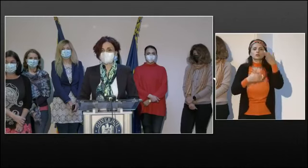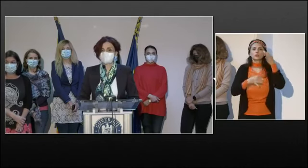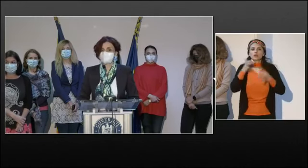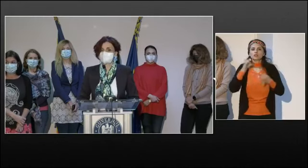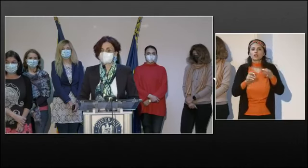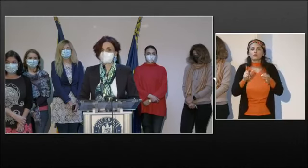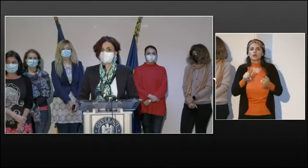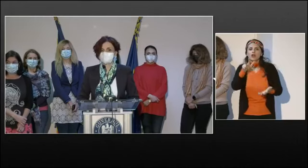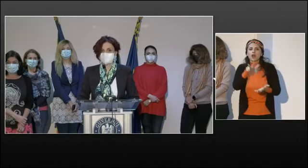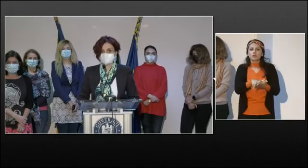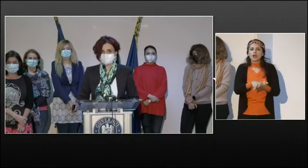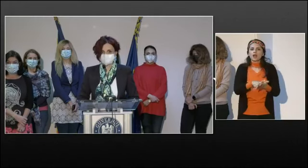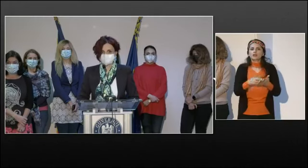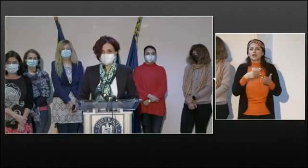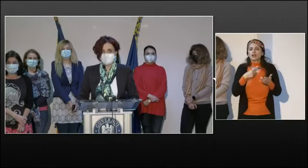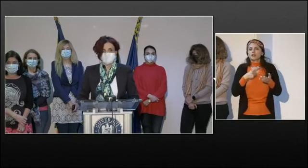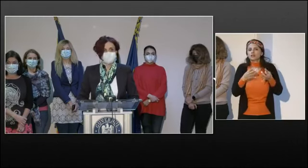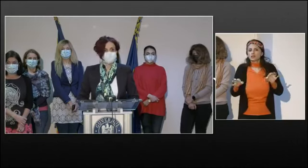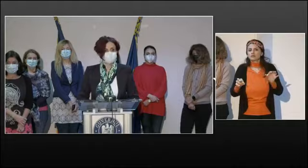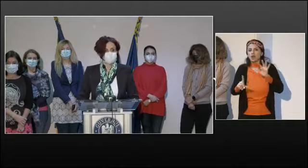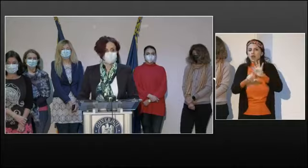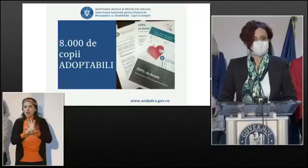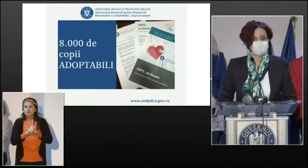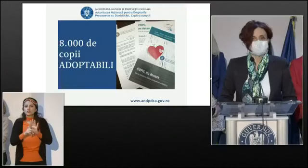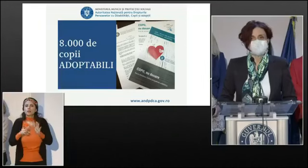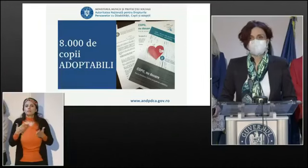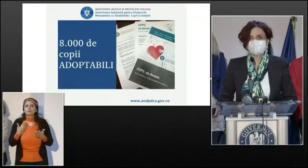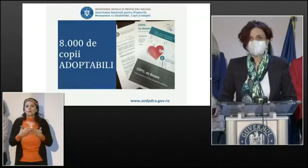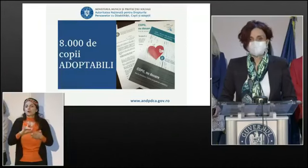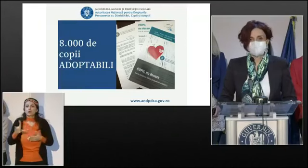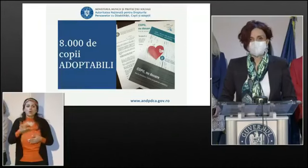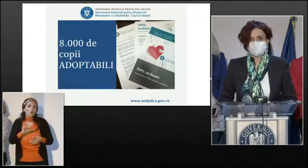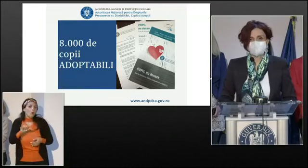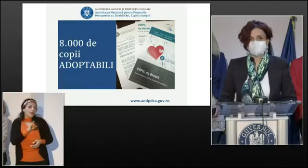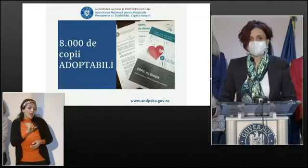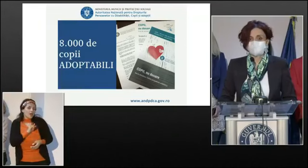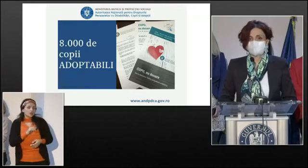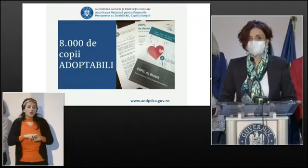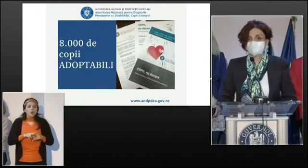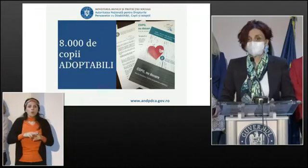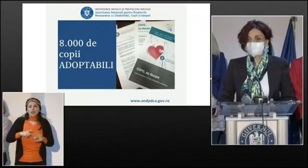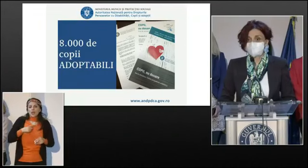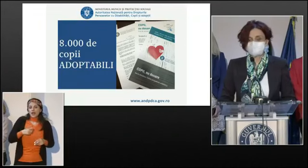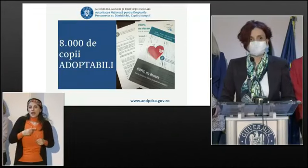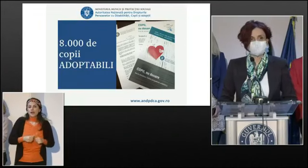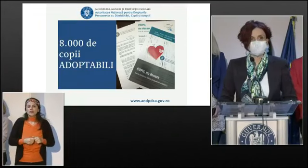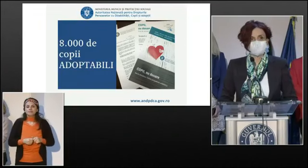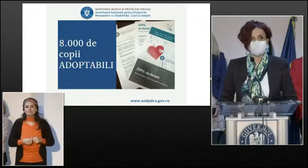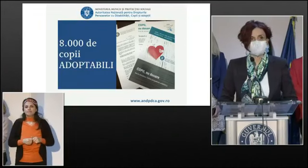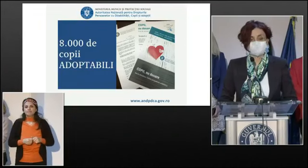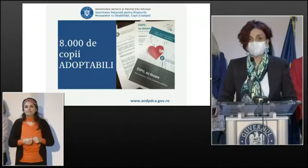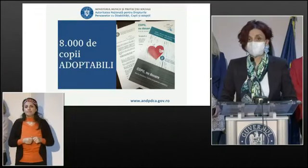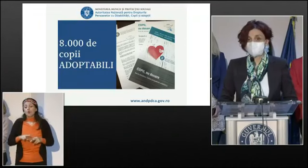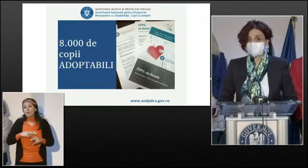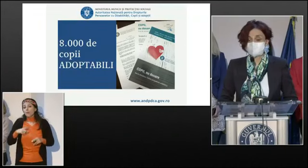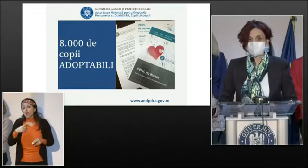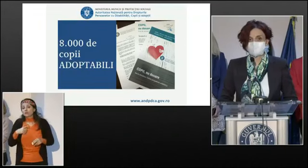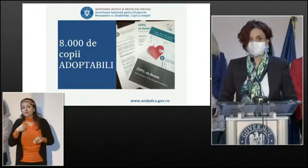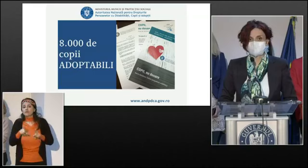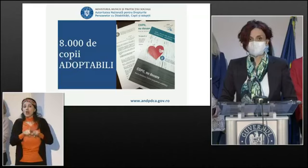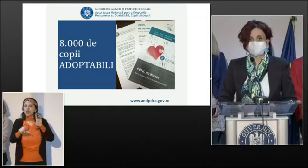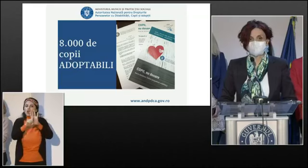si aplicarea prevederilor legale pentru ca indiferent de felul cum era sau este cadrul legal